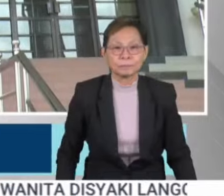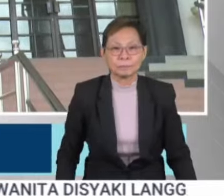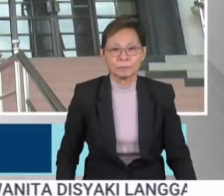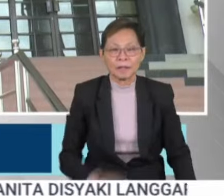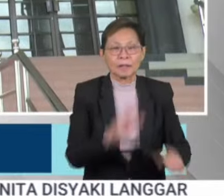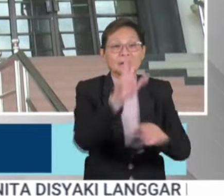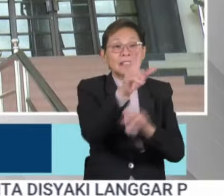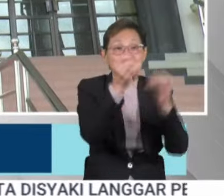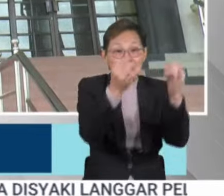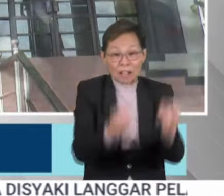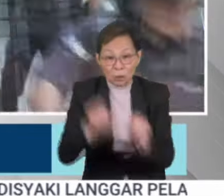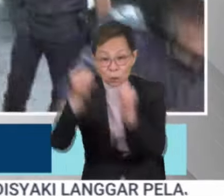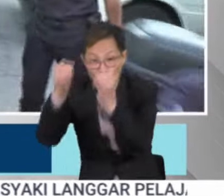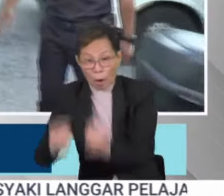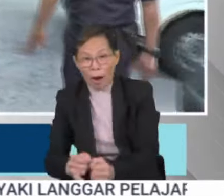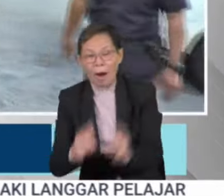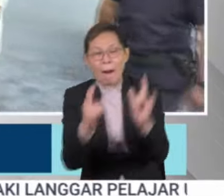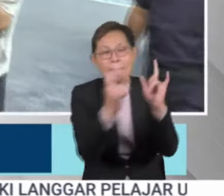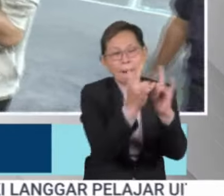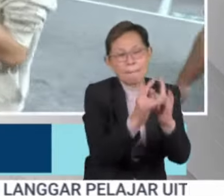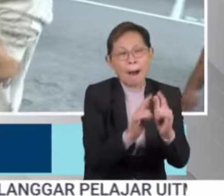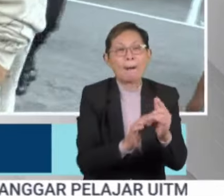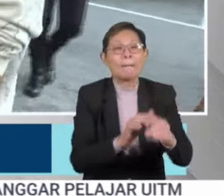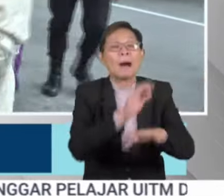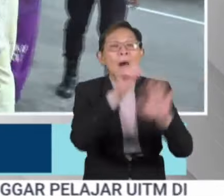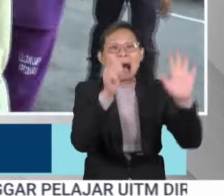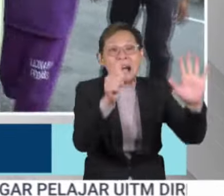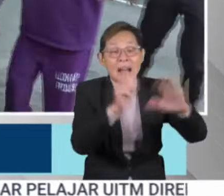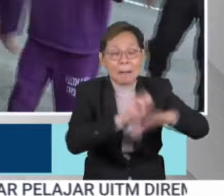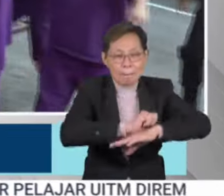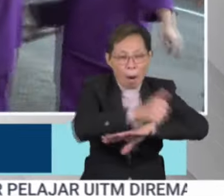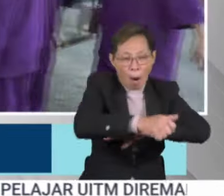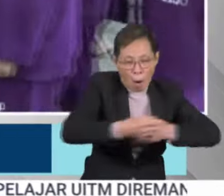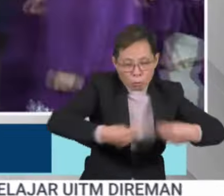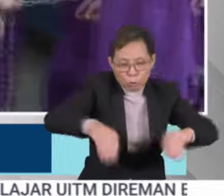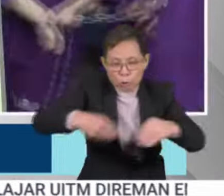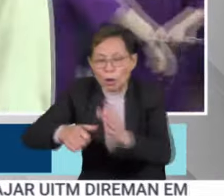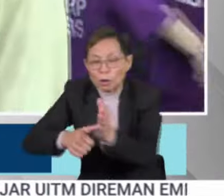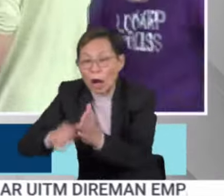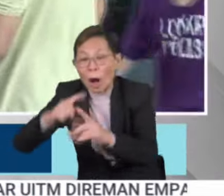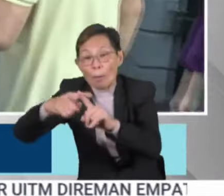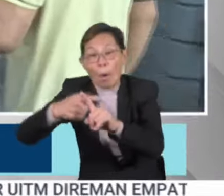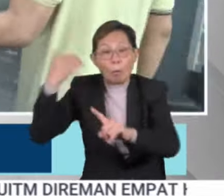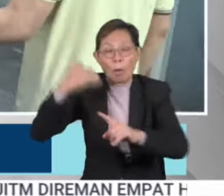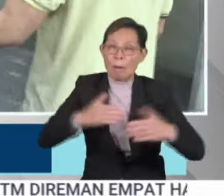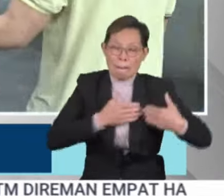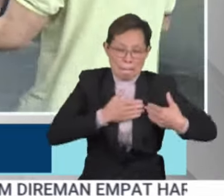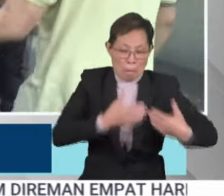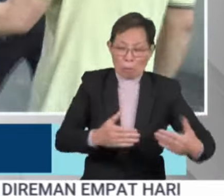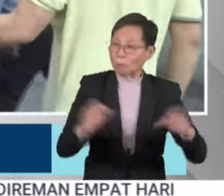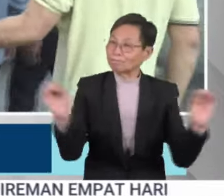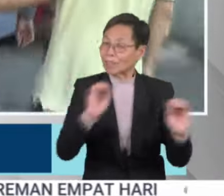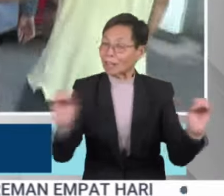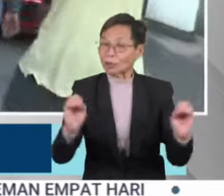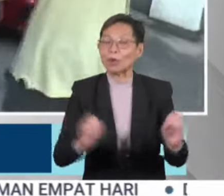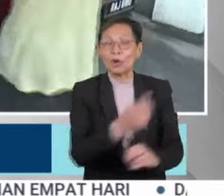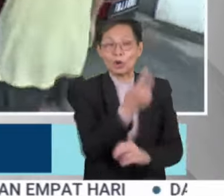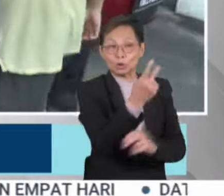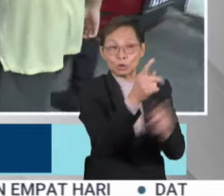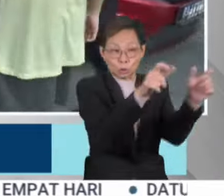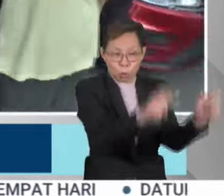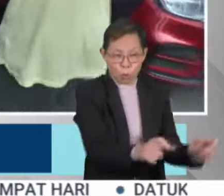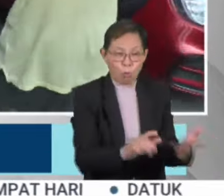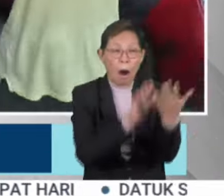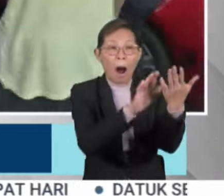Tiga individu termasuk pasangan kekasih berdepan 6 pertuduhan mengedar dadah bulan lalu, tiada pengakuan dibuat tertuduh. Dua daripada